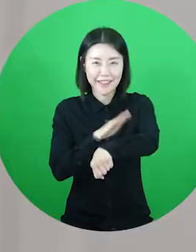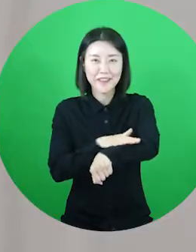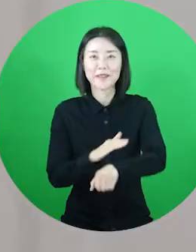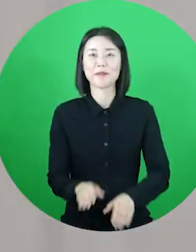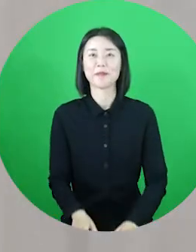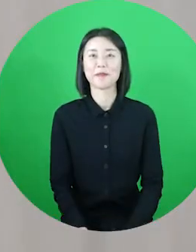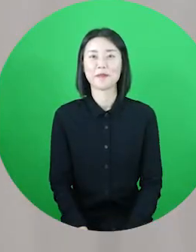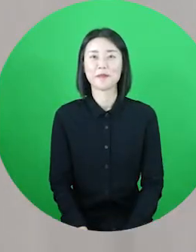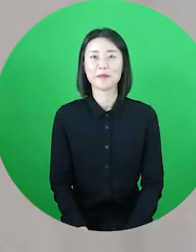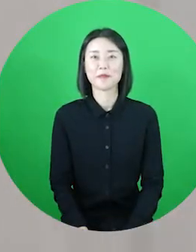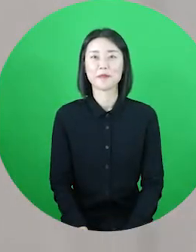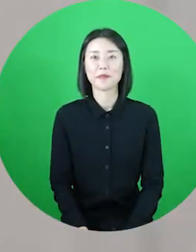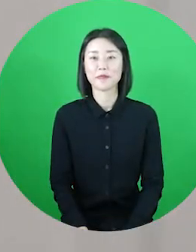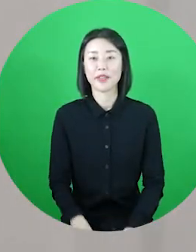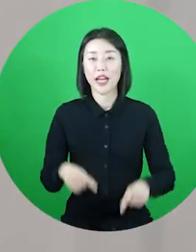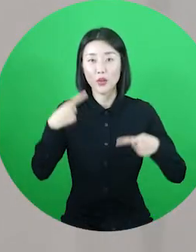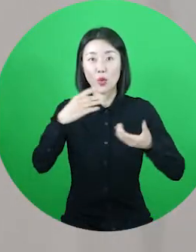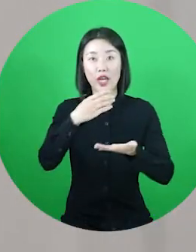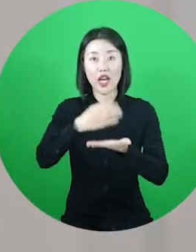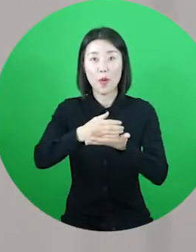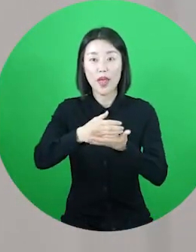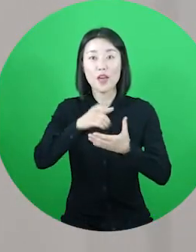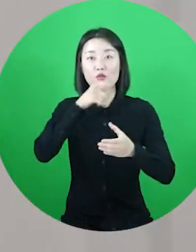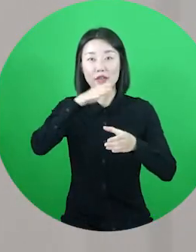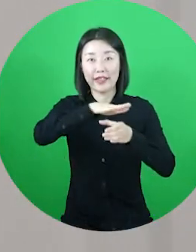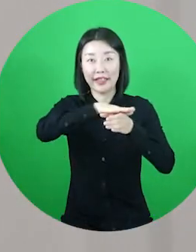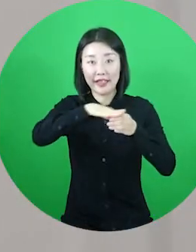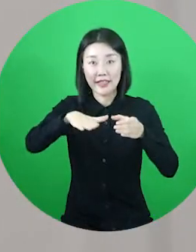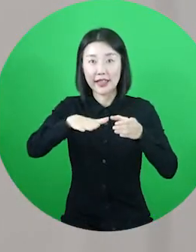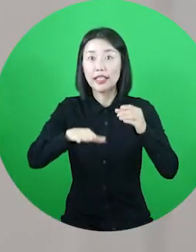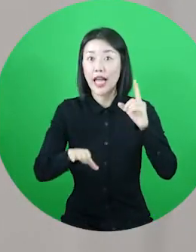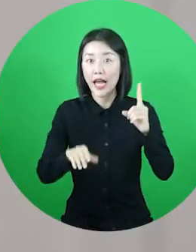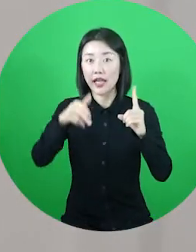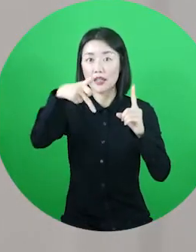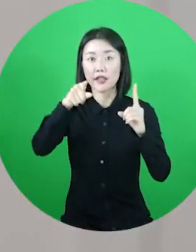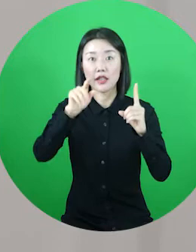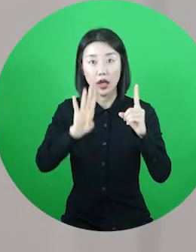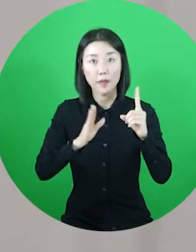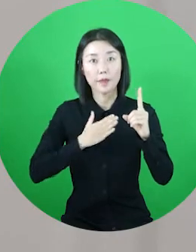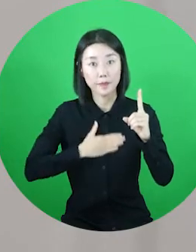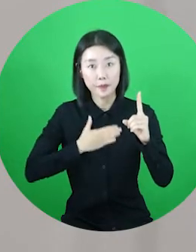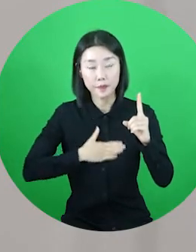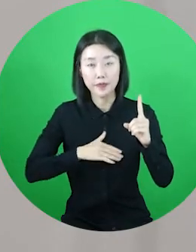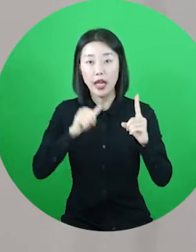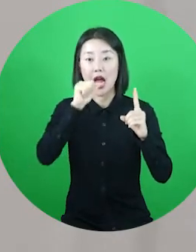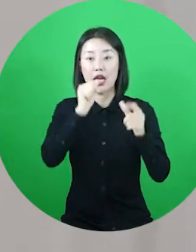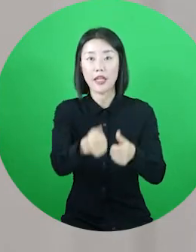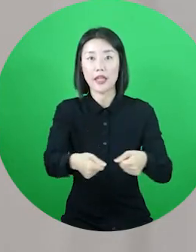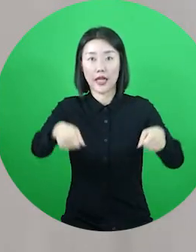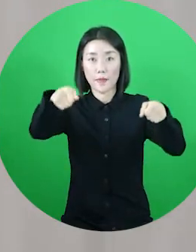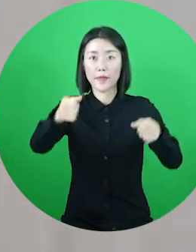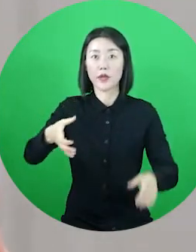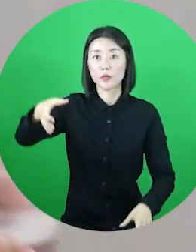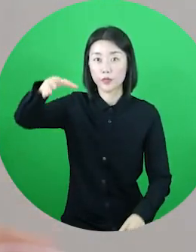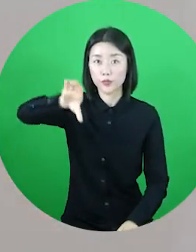잘했어요. 이렇게 종이컵에 물을 가득 채운 것이 1컵이에요. 냄비에 넣어